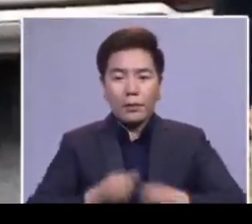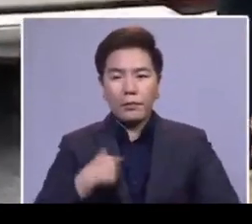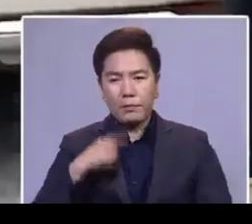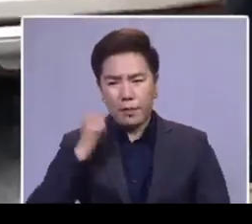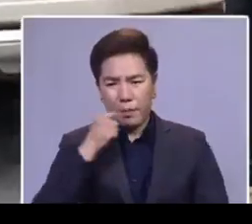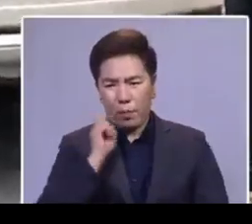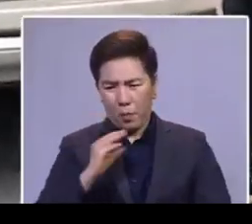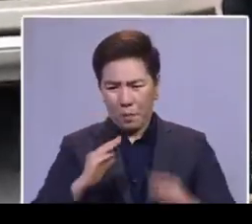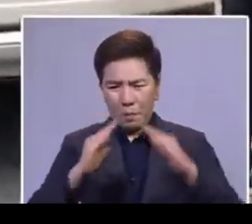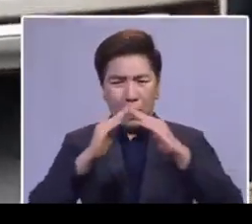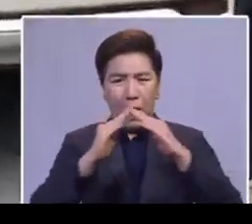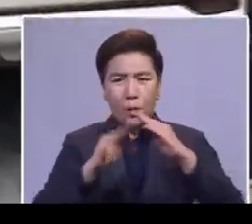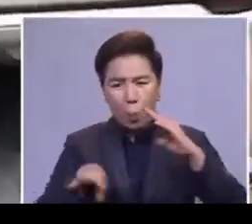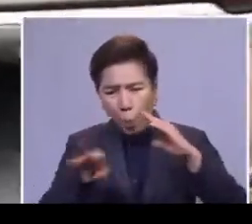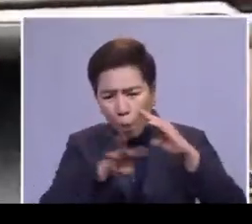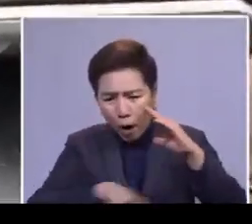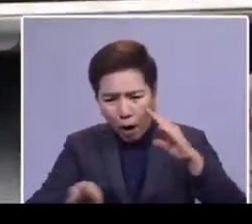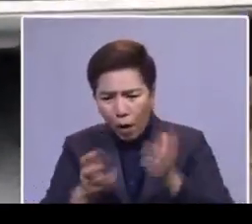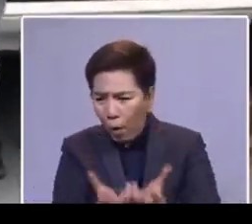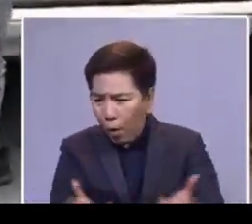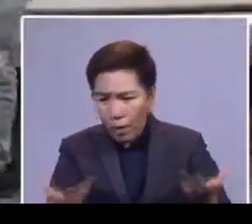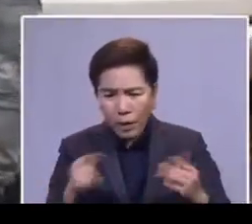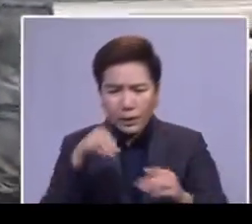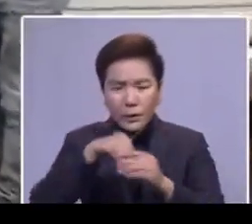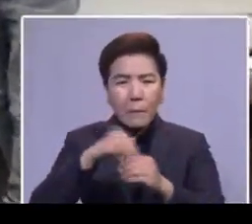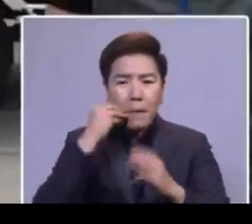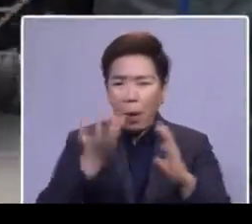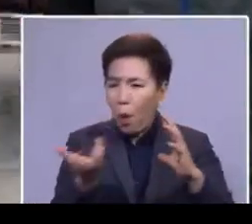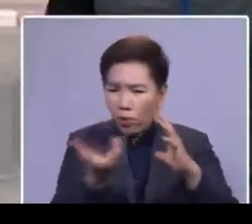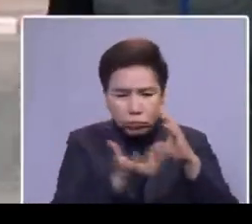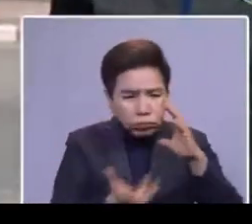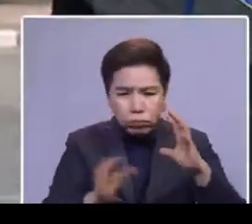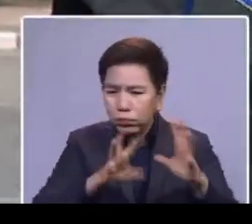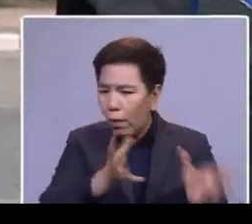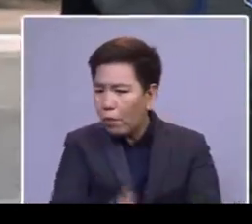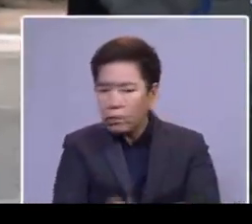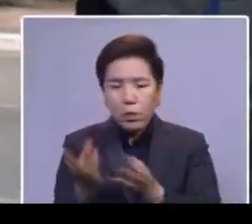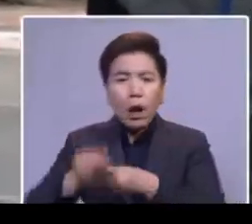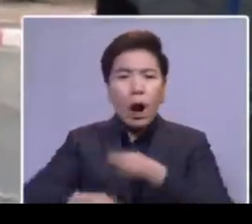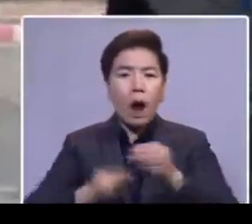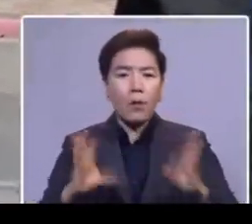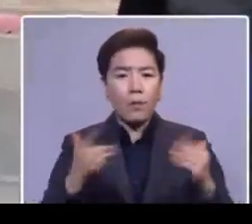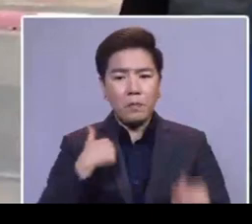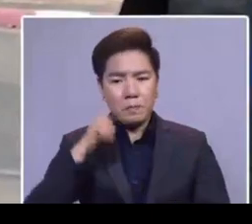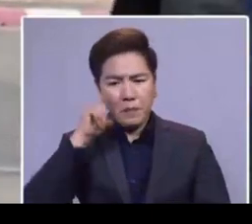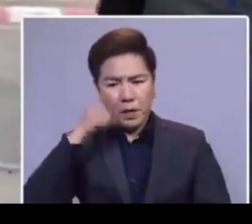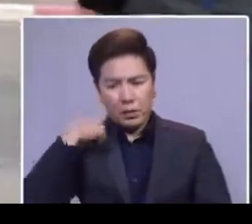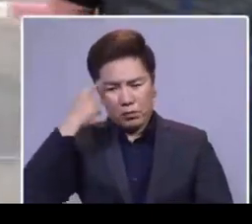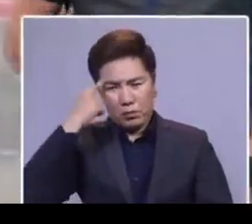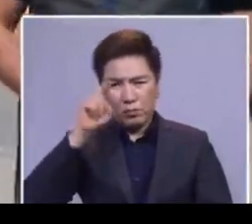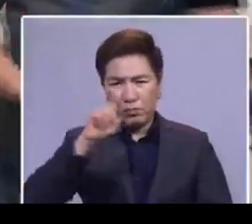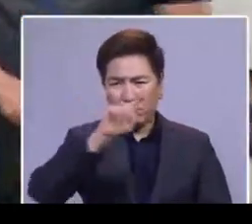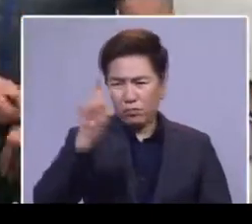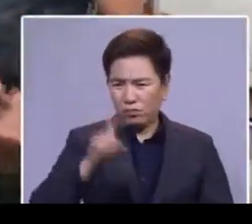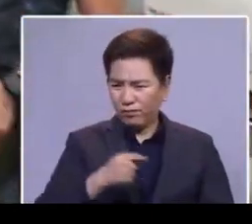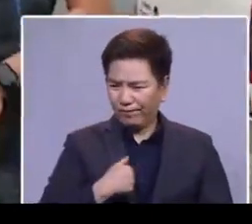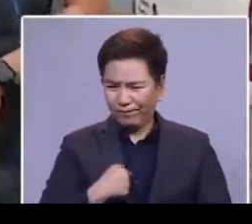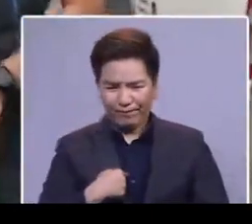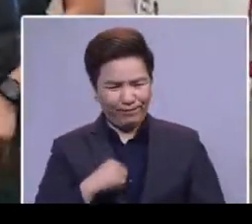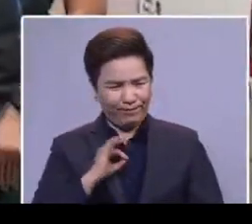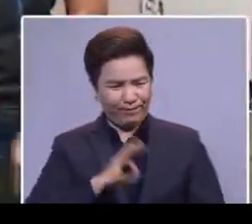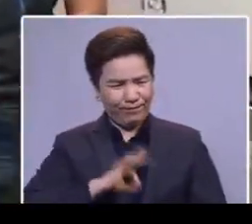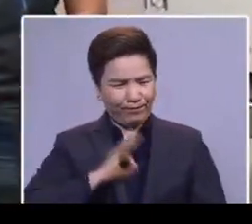แม่บอกบ้านเนี่ยมันเหลือแต่บ้านเปล่าๆจริงๆเพราะว่าด้านในขายไปหมดเลยดังนั้นเป็นเหตุให้แม่ของทรายยังคงคาใจนะคะว่า